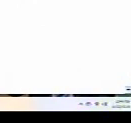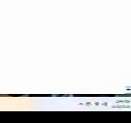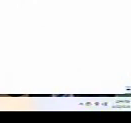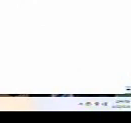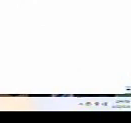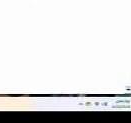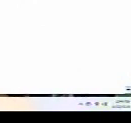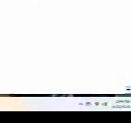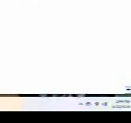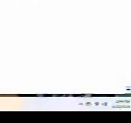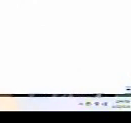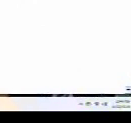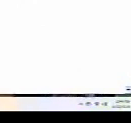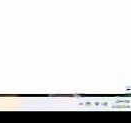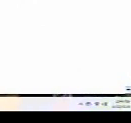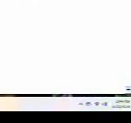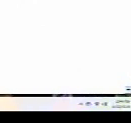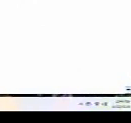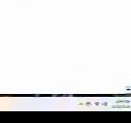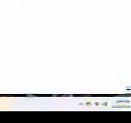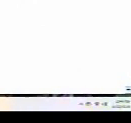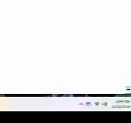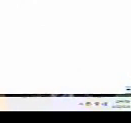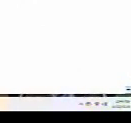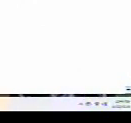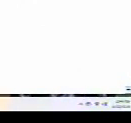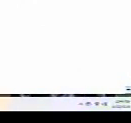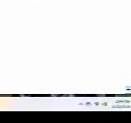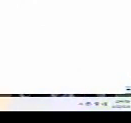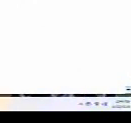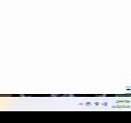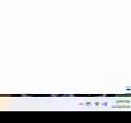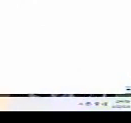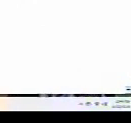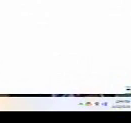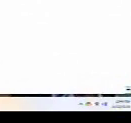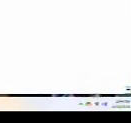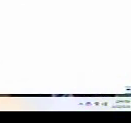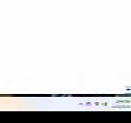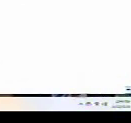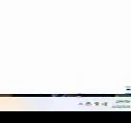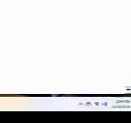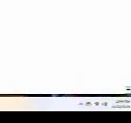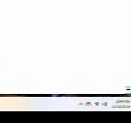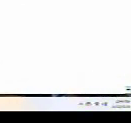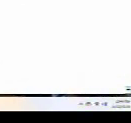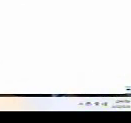Tous les jours de ma vie, je te suivrai.